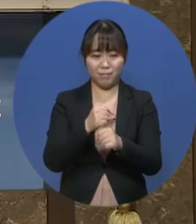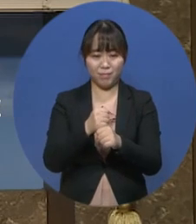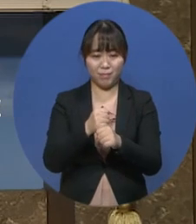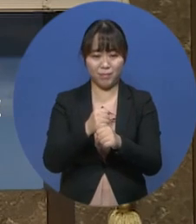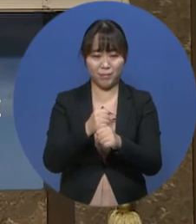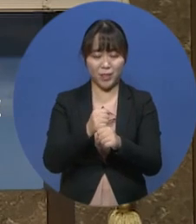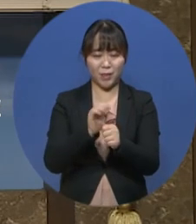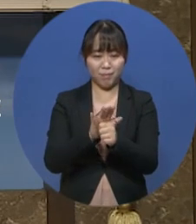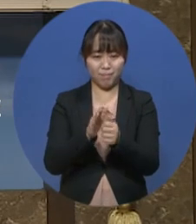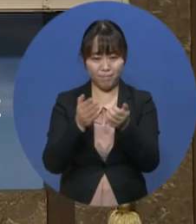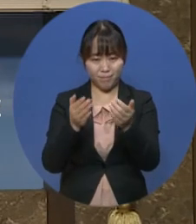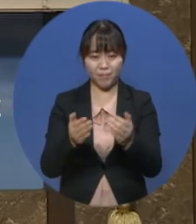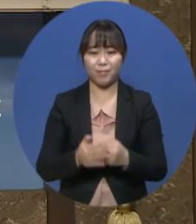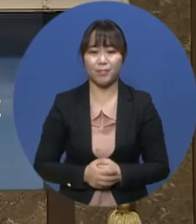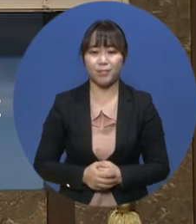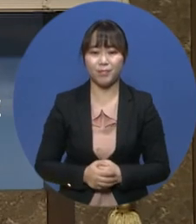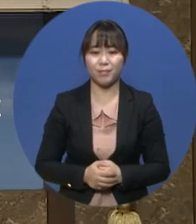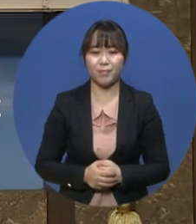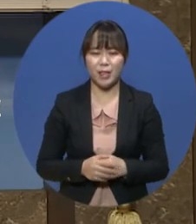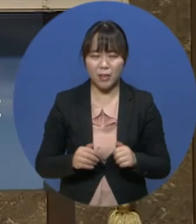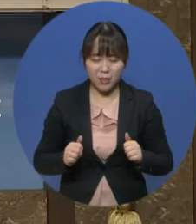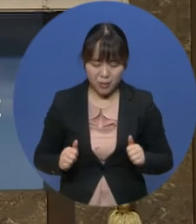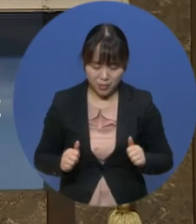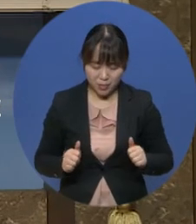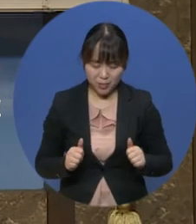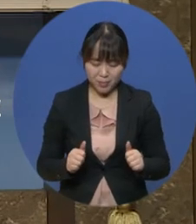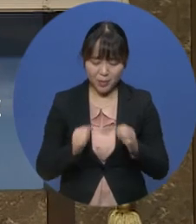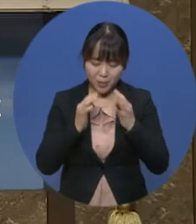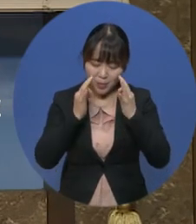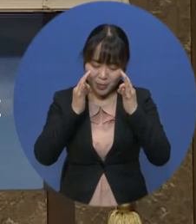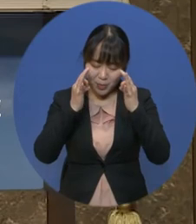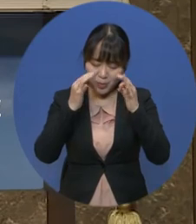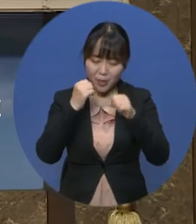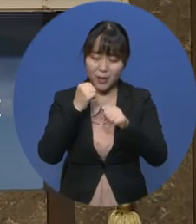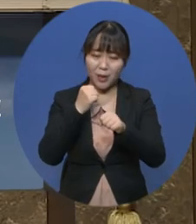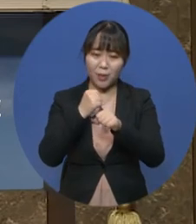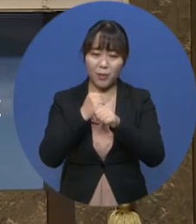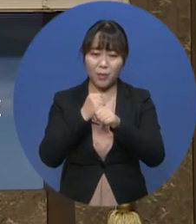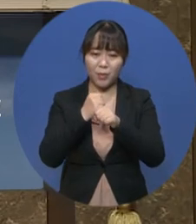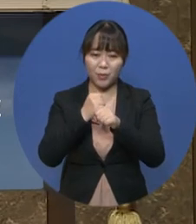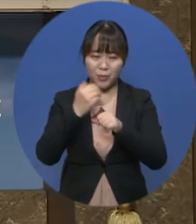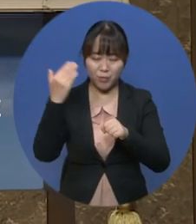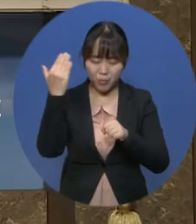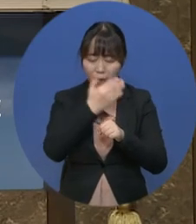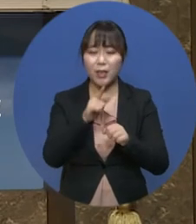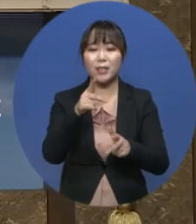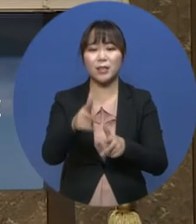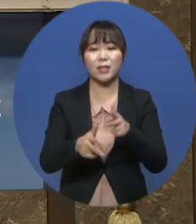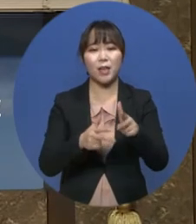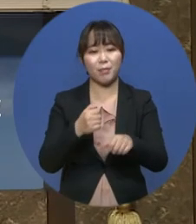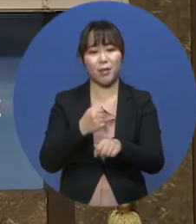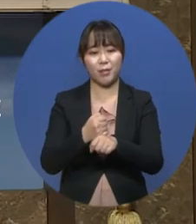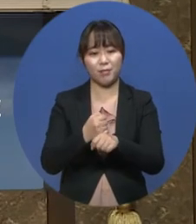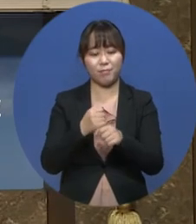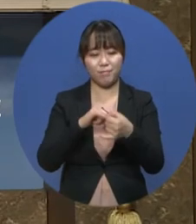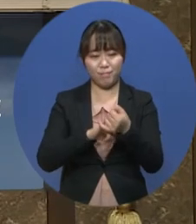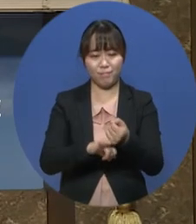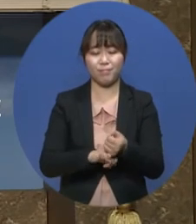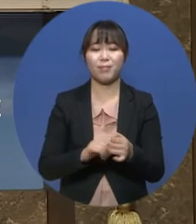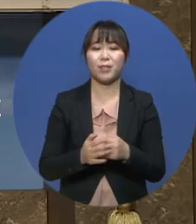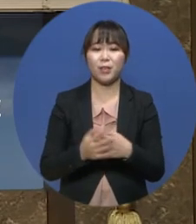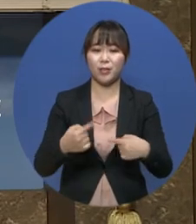나가는데 이바지 하겠습니다 열심히 노력하고 투명하게 이 사업을 하겠습니다 아